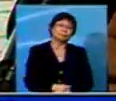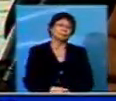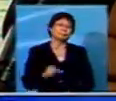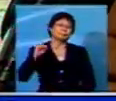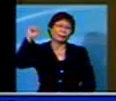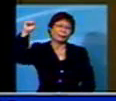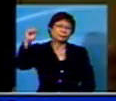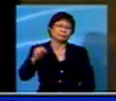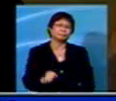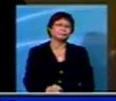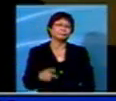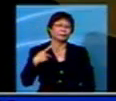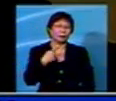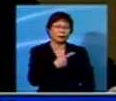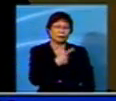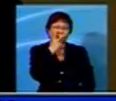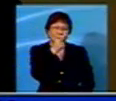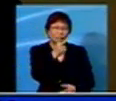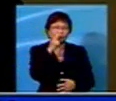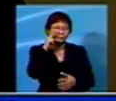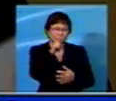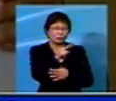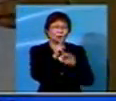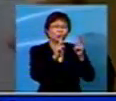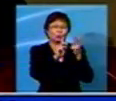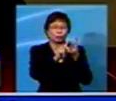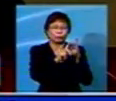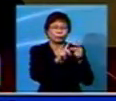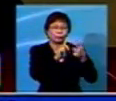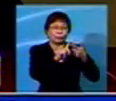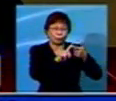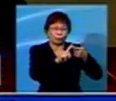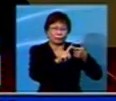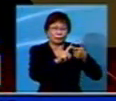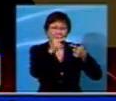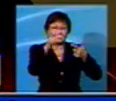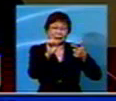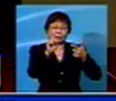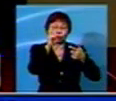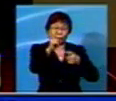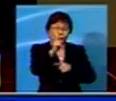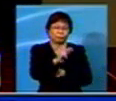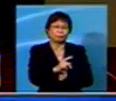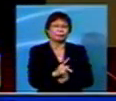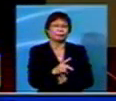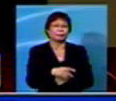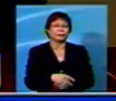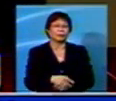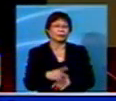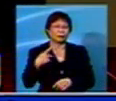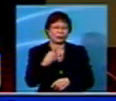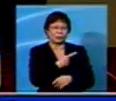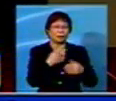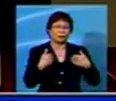Papa kita lihat kes yang kedua pula kita dapati berlaku e di sini kita